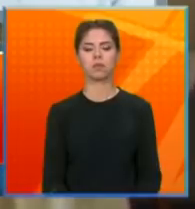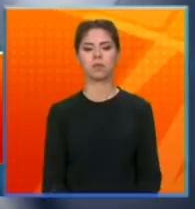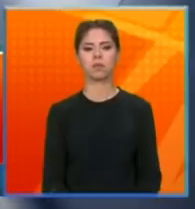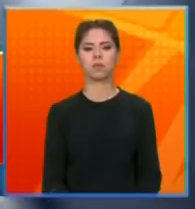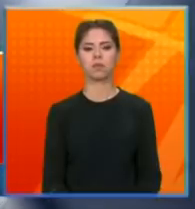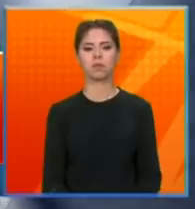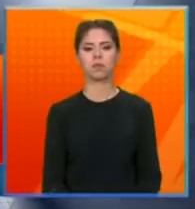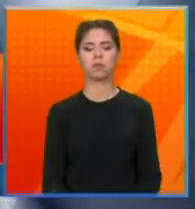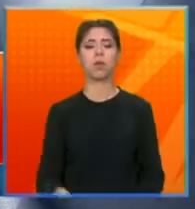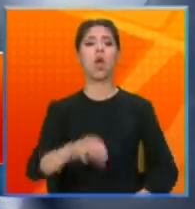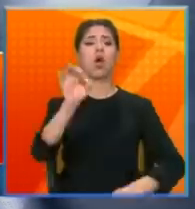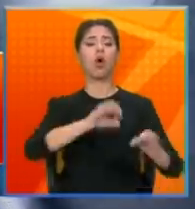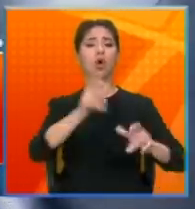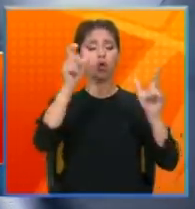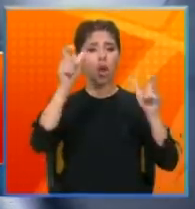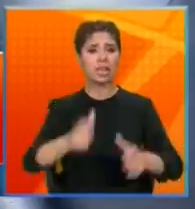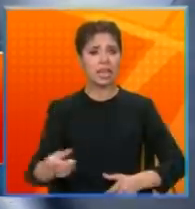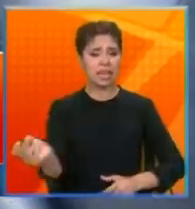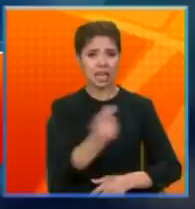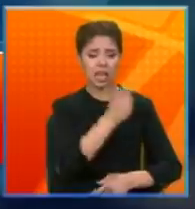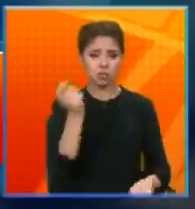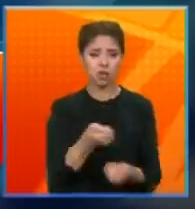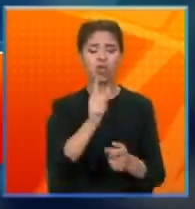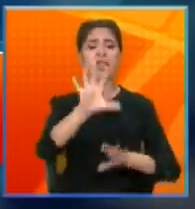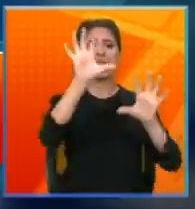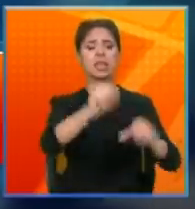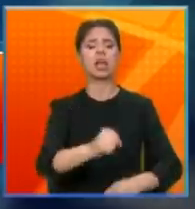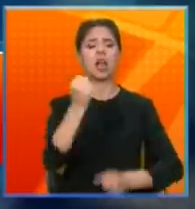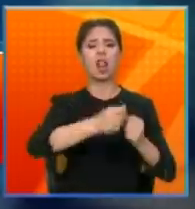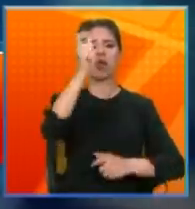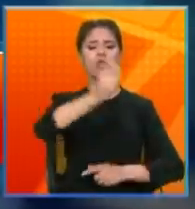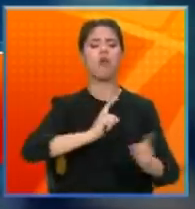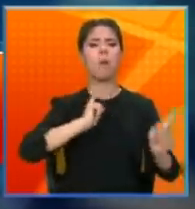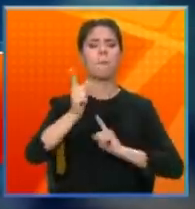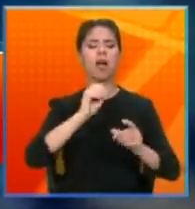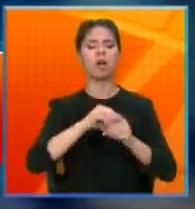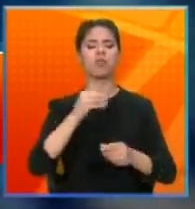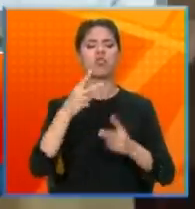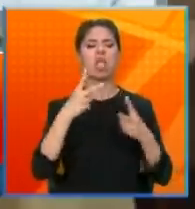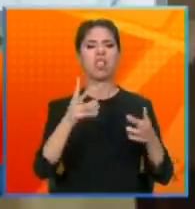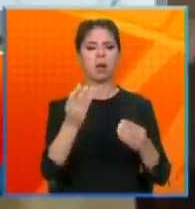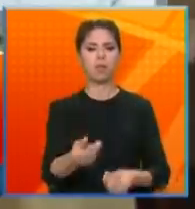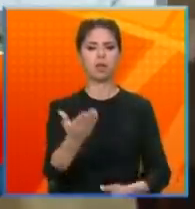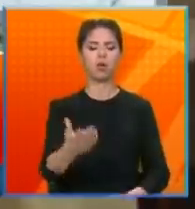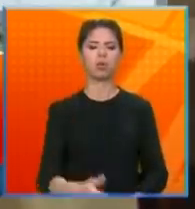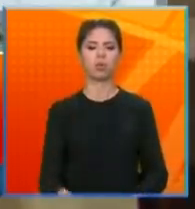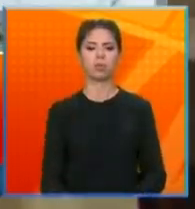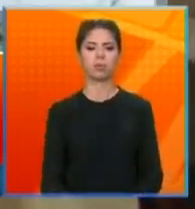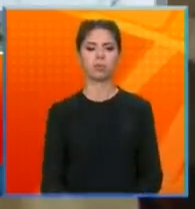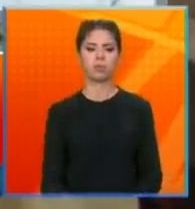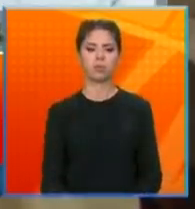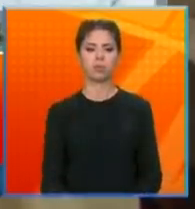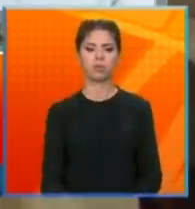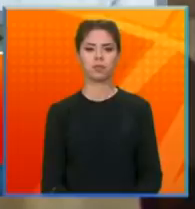almışlar polisler. Uygulama noktasından kaçmaya çalışırken yakalanan sürücü çıkarıldığı mahkemece serbest bırakıldı. Daha çocuğunu